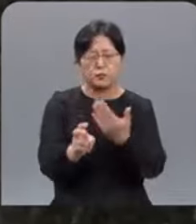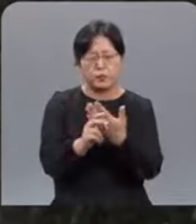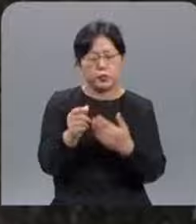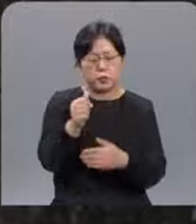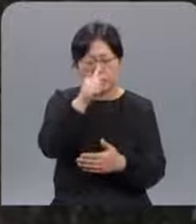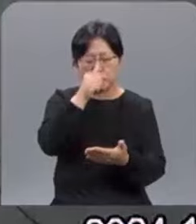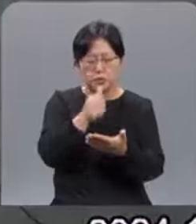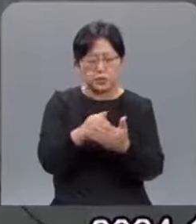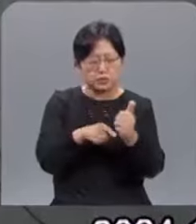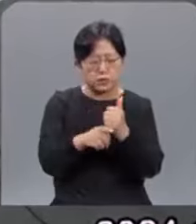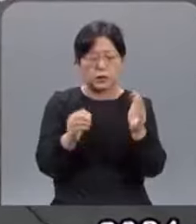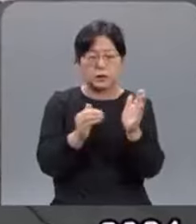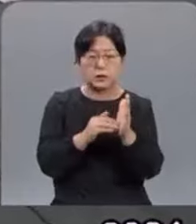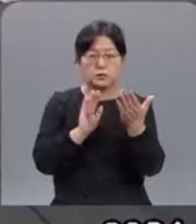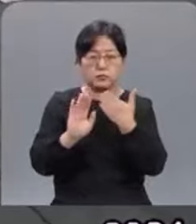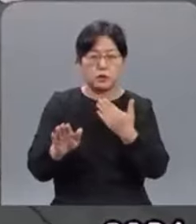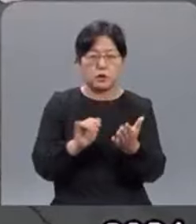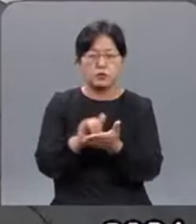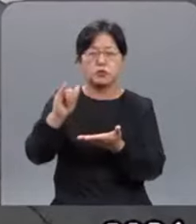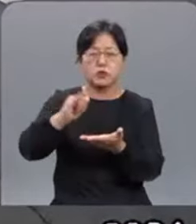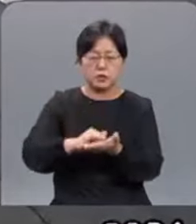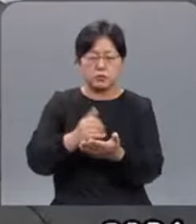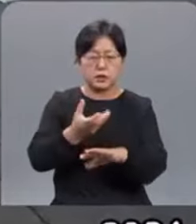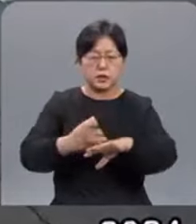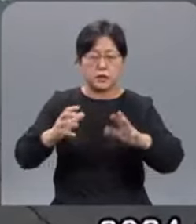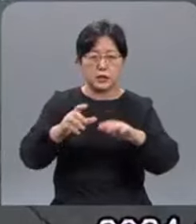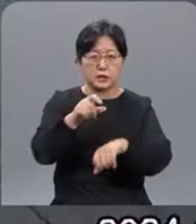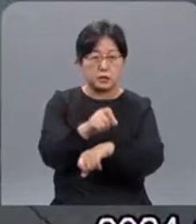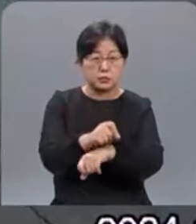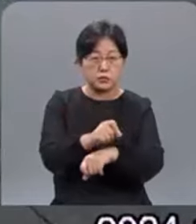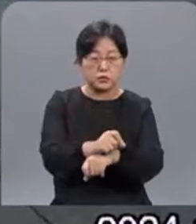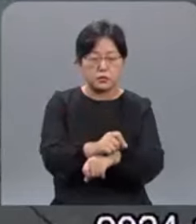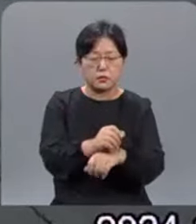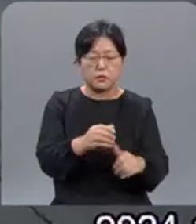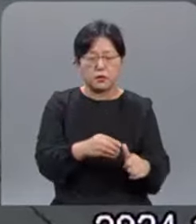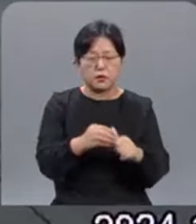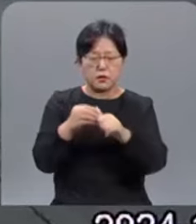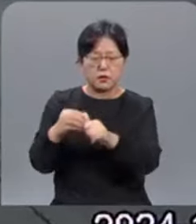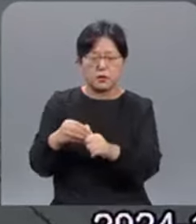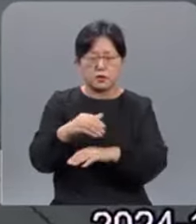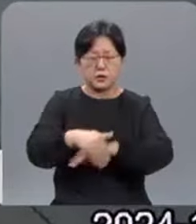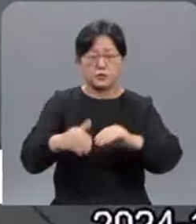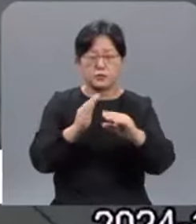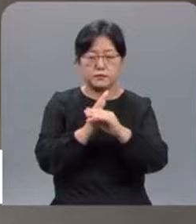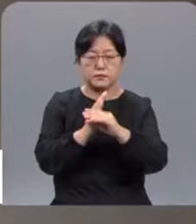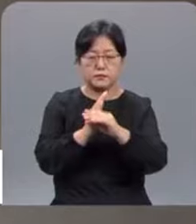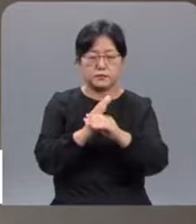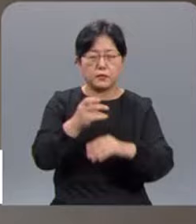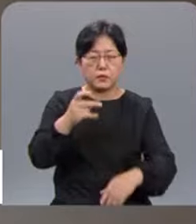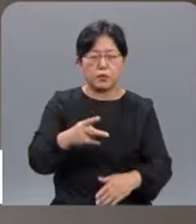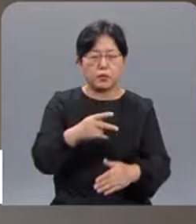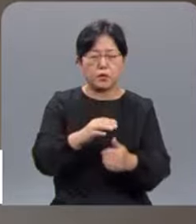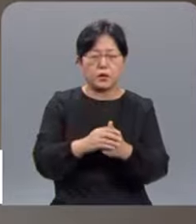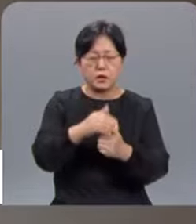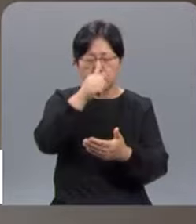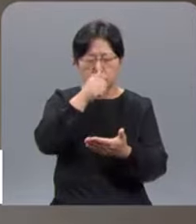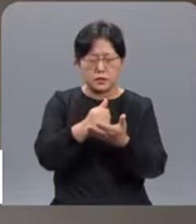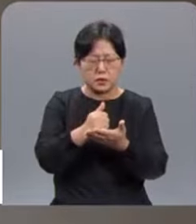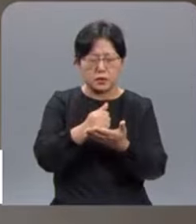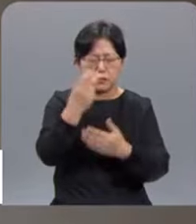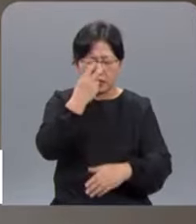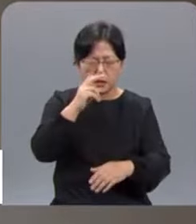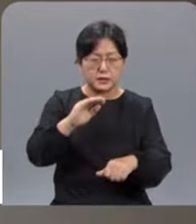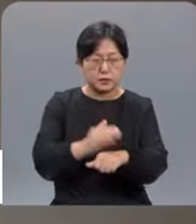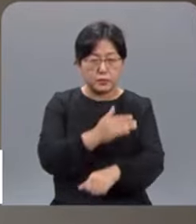도박 혐이 조사를 마치는 대로 출입국 외국인 사무소로 신병을 인계할 방침입니다 또 피의자 관리에 잘못이